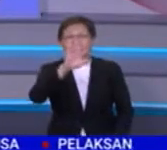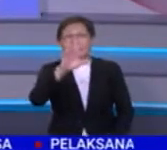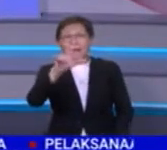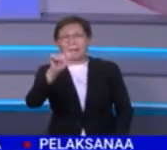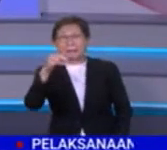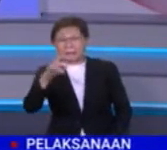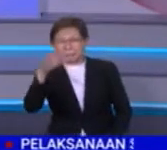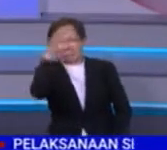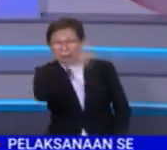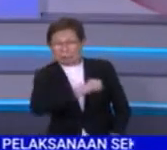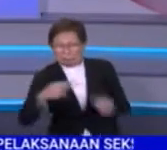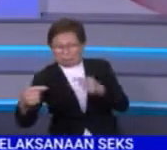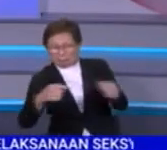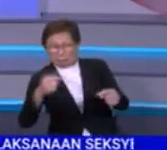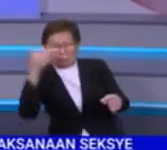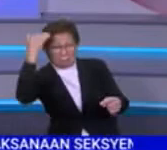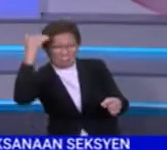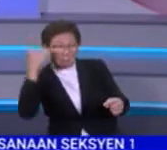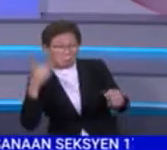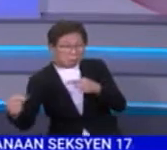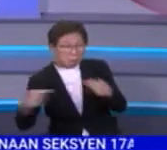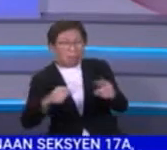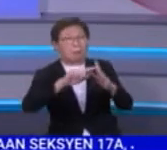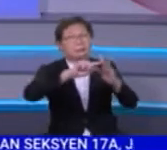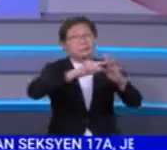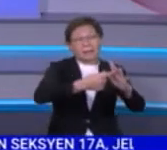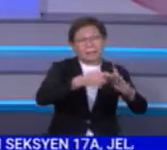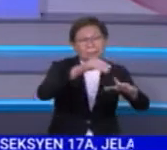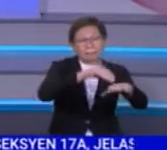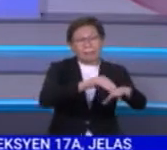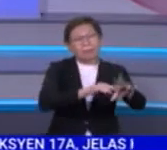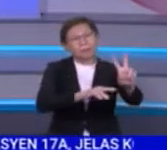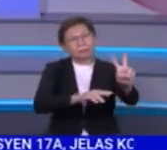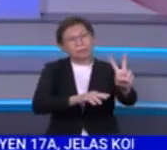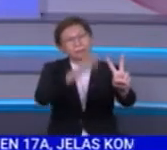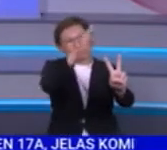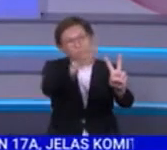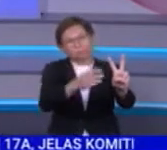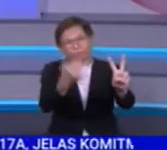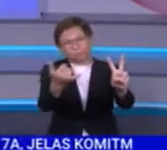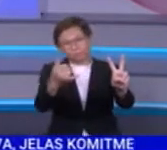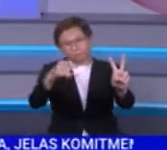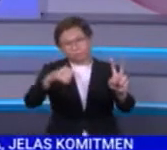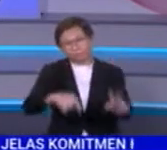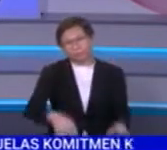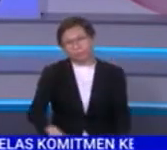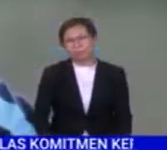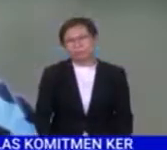sengit daripada Korea Selatan pada aksi pembuka tirai pada 2 Jun ini.